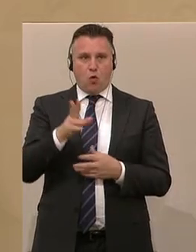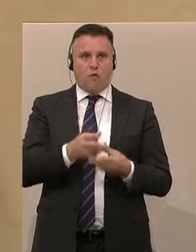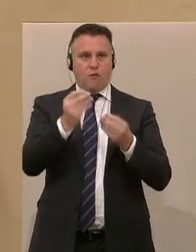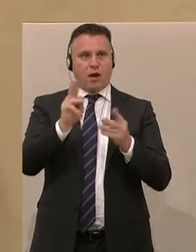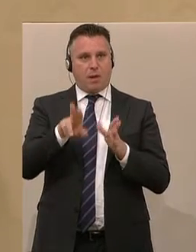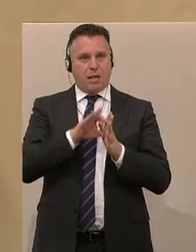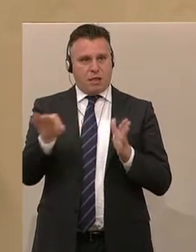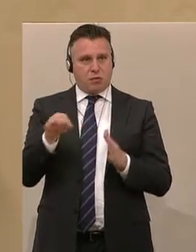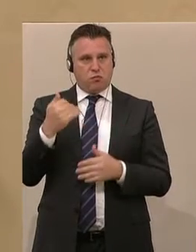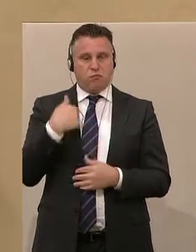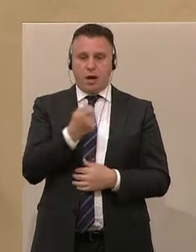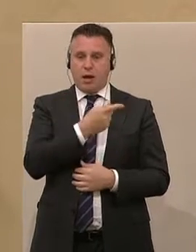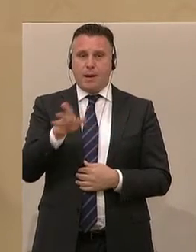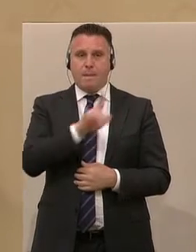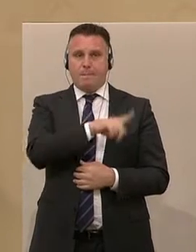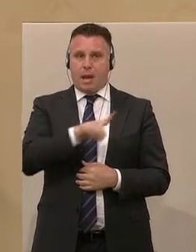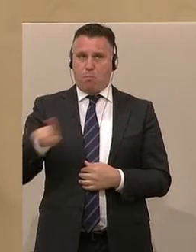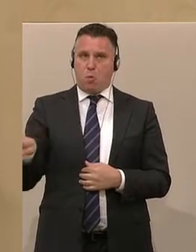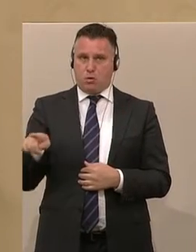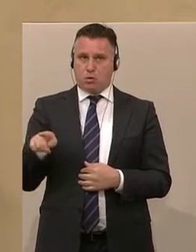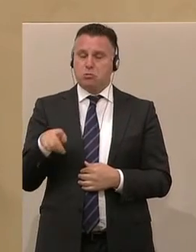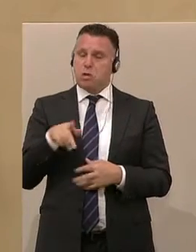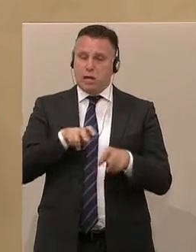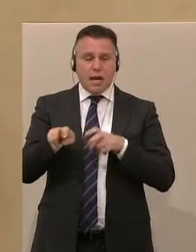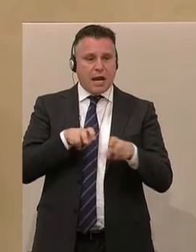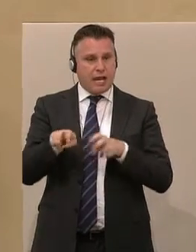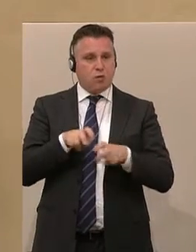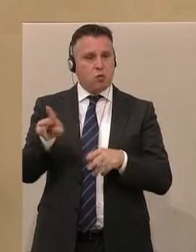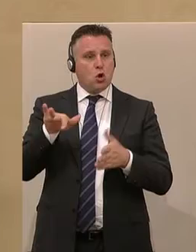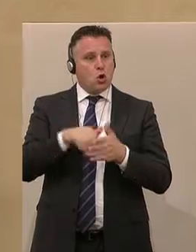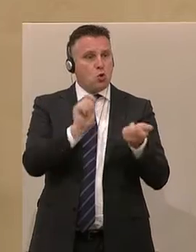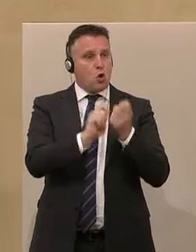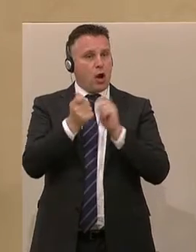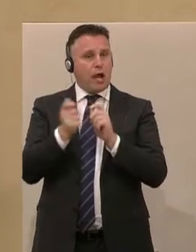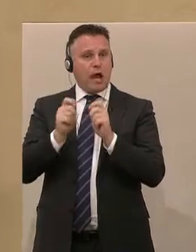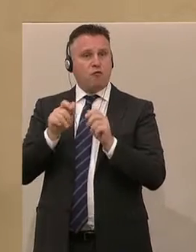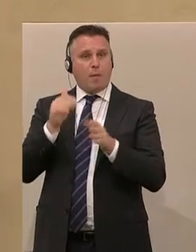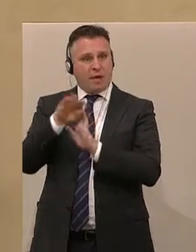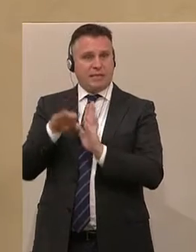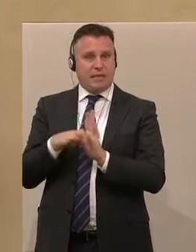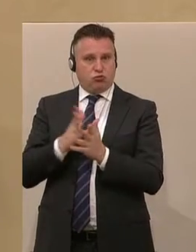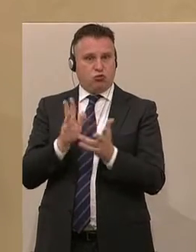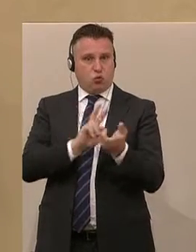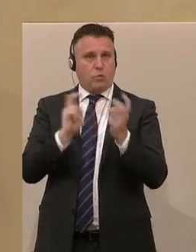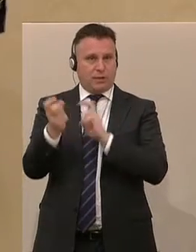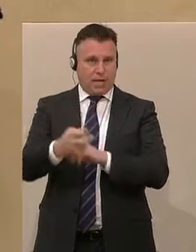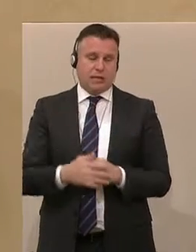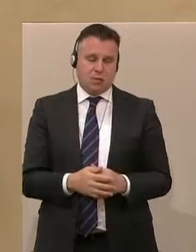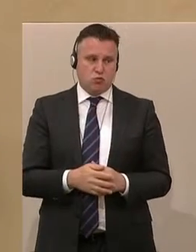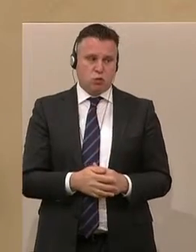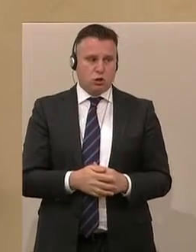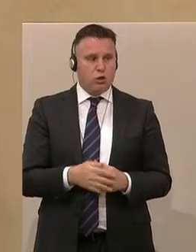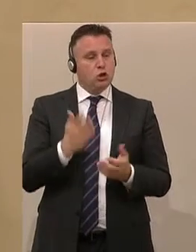innerhalb von nur wenigen Monaten des Regierens in einem neuen Vergaberechtsreformgesetz umzusetzen. Das ist natürlich